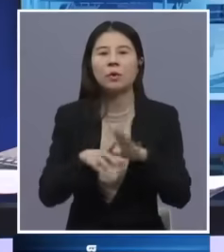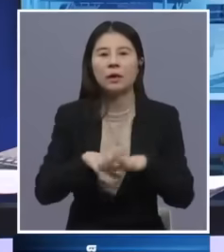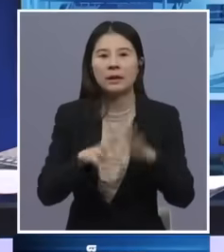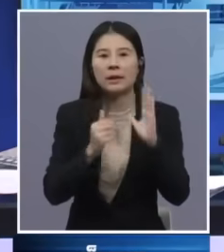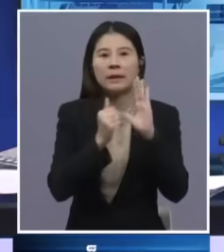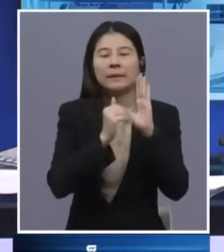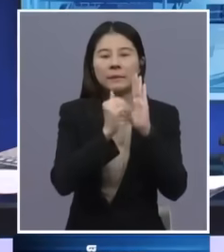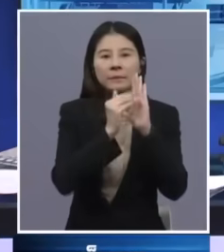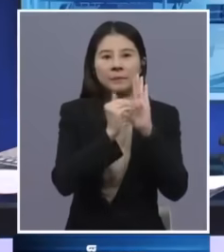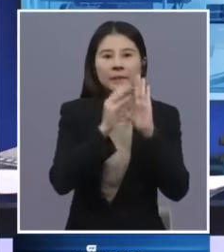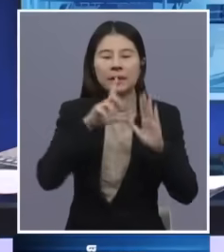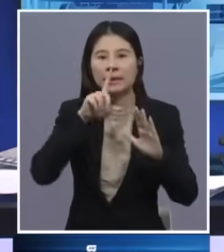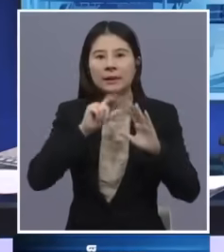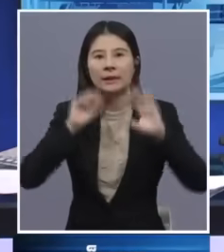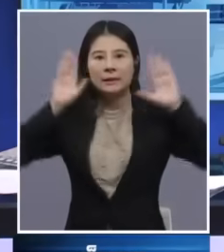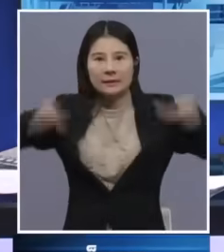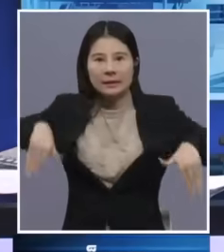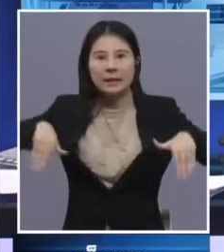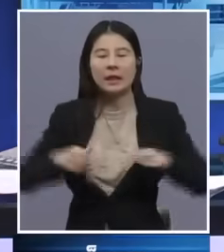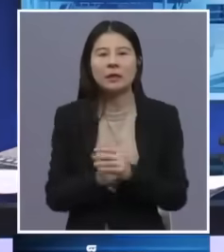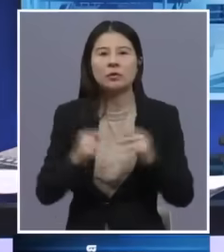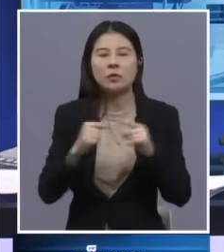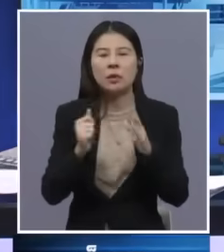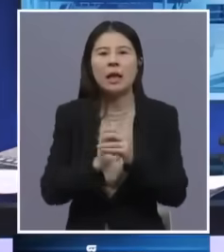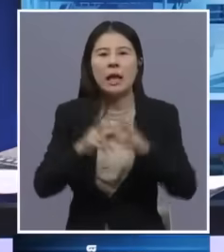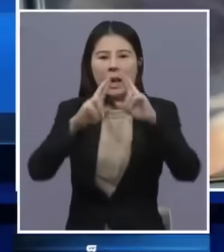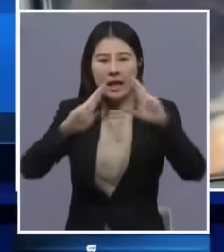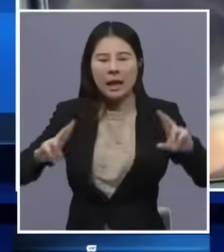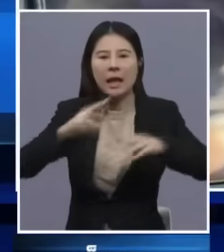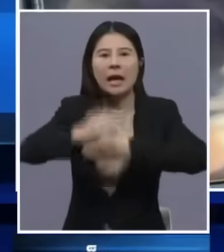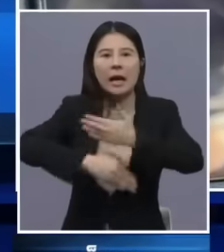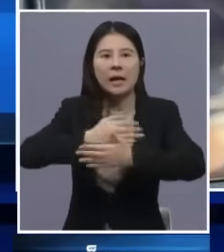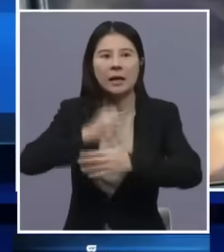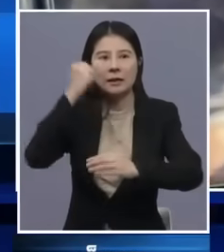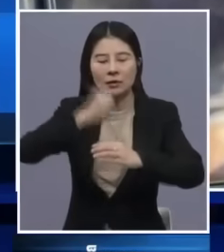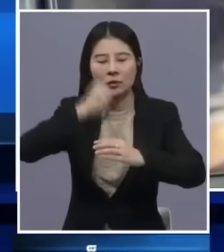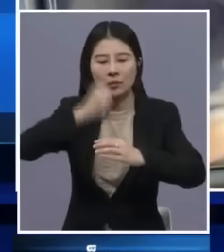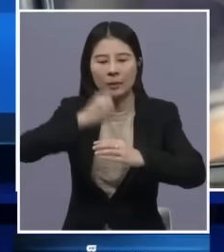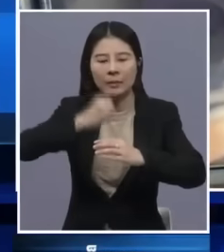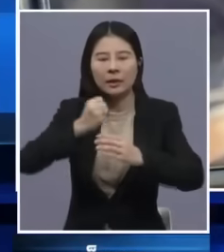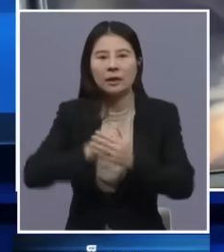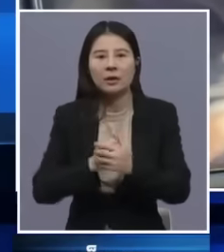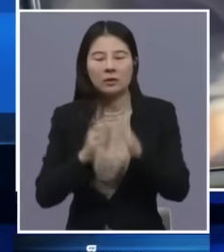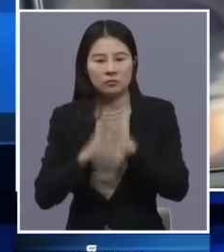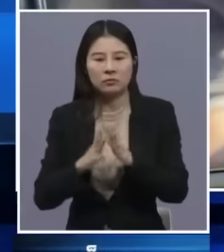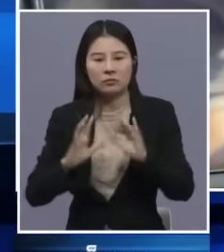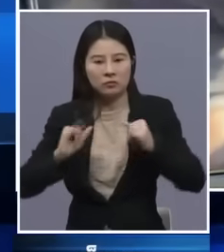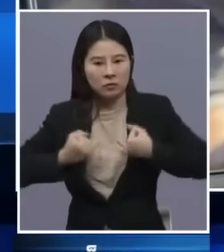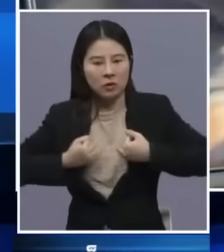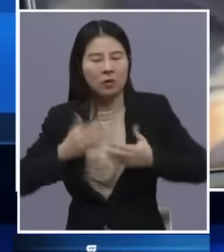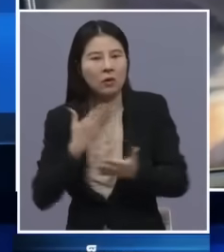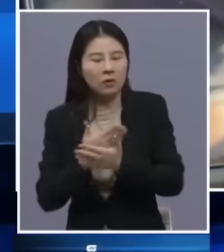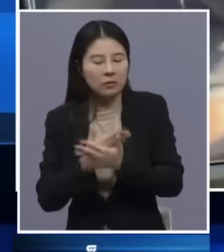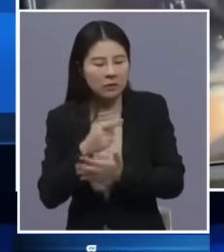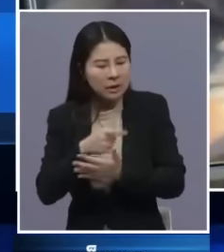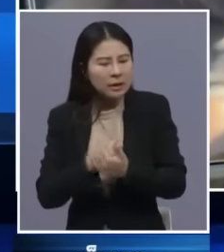ถูกเจ้าหนี้บุกไปพังร้านส้มตำ เอ้า โอ้โหคืออาจจะไม่พอใจว่าเอ๊ะทำไมถึงไปลงทะเบียน ครับ เป็น